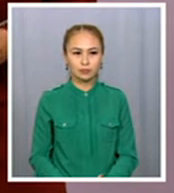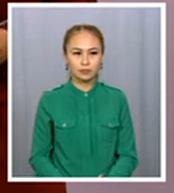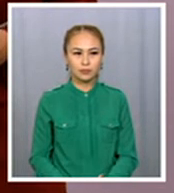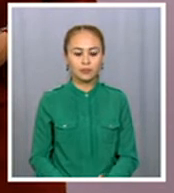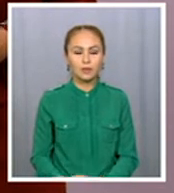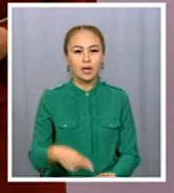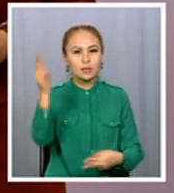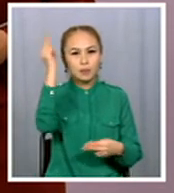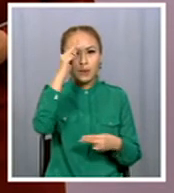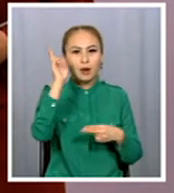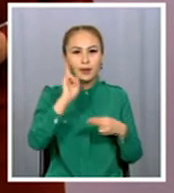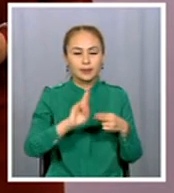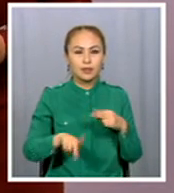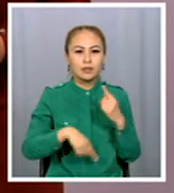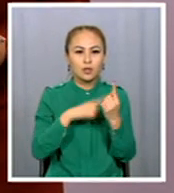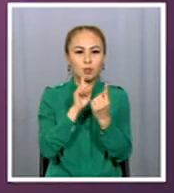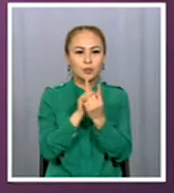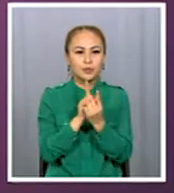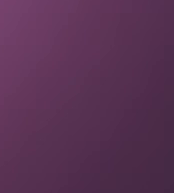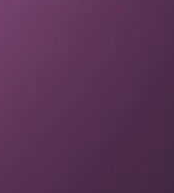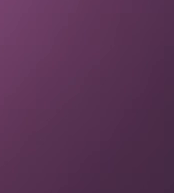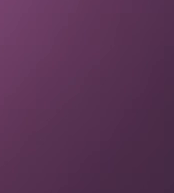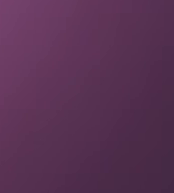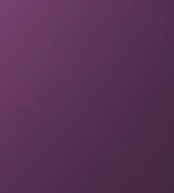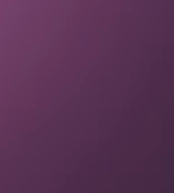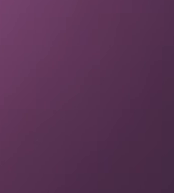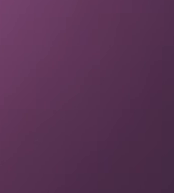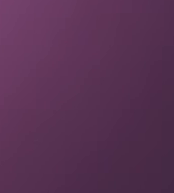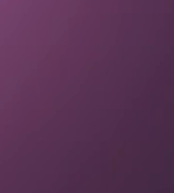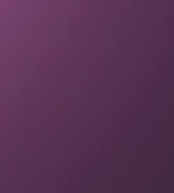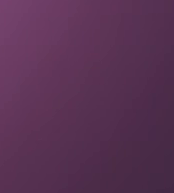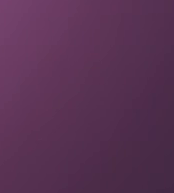Сабақ аяқталды, сау болыңдар!